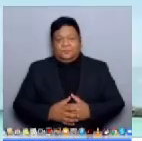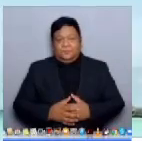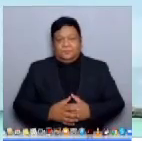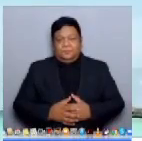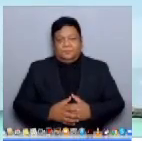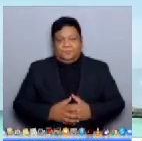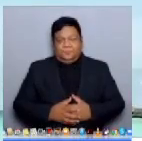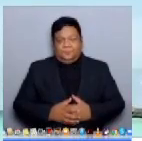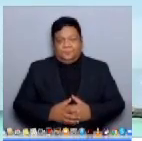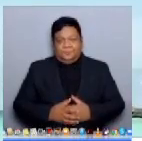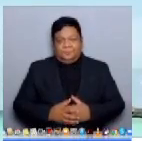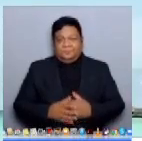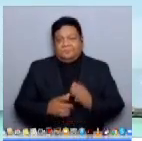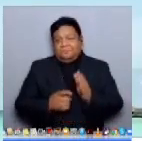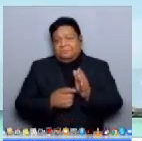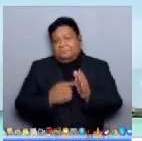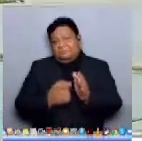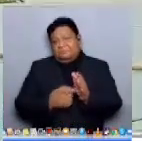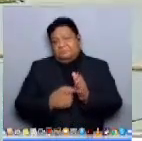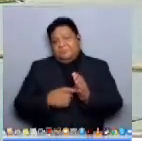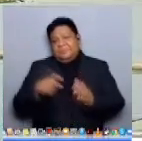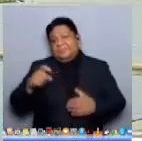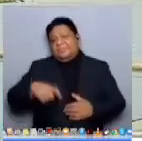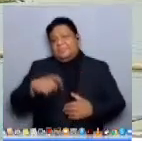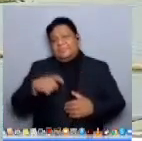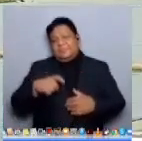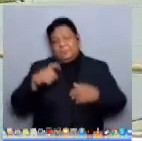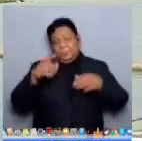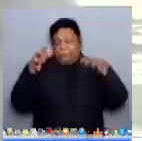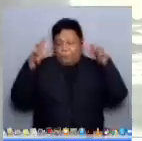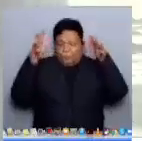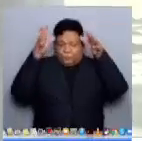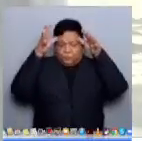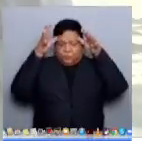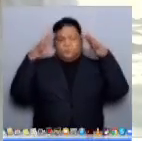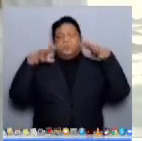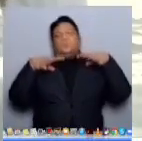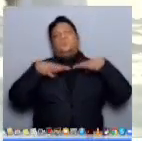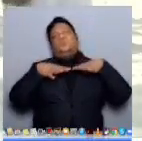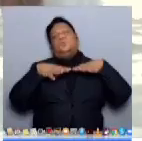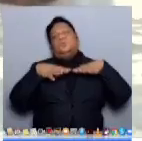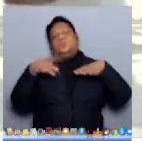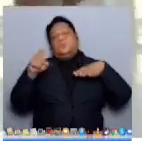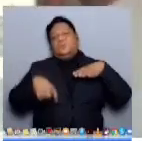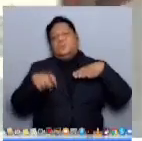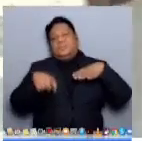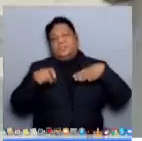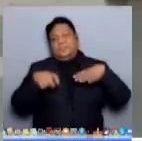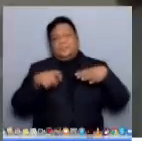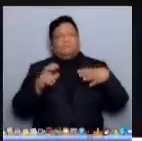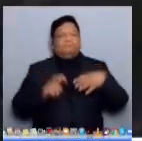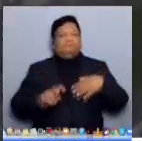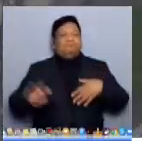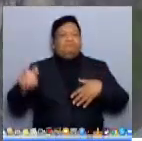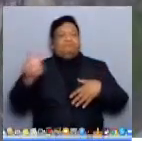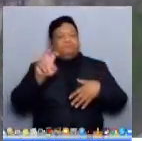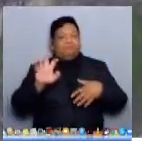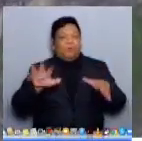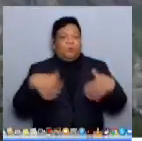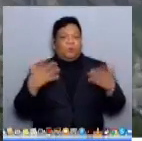minsan, kailangan din natin mag-relax, mag-unwind, mag-travel, o kaya'y mag-staycation.